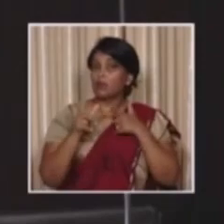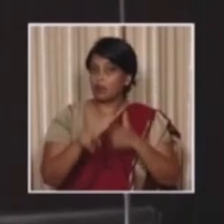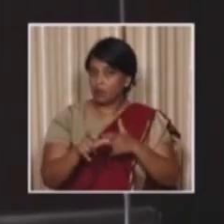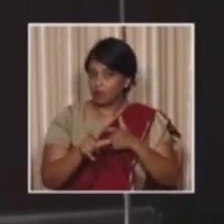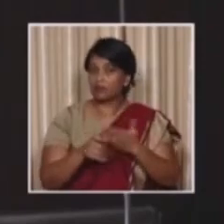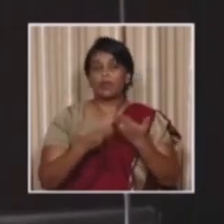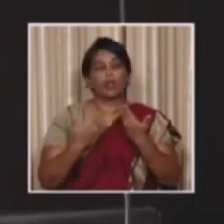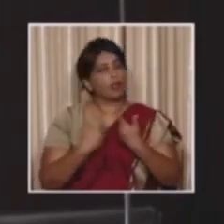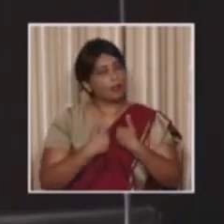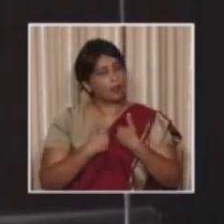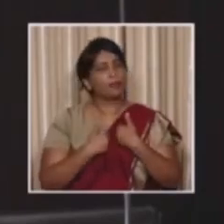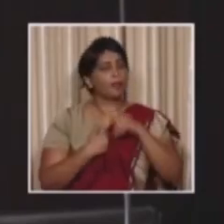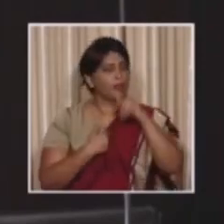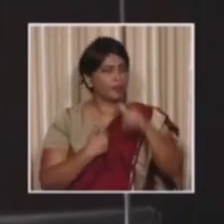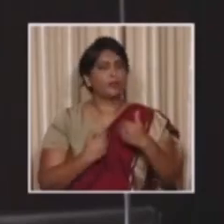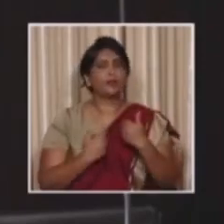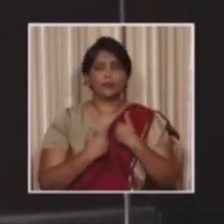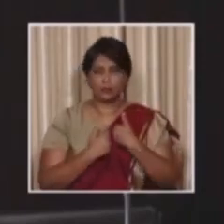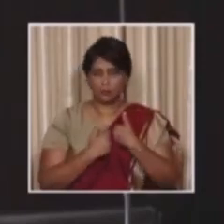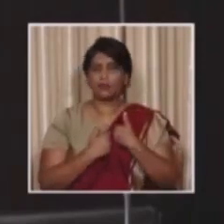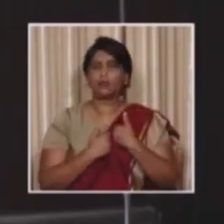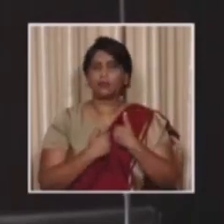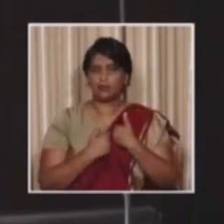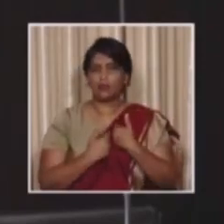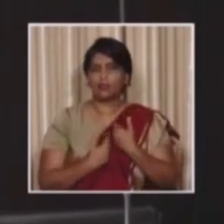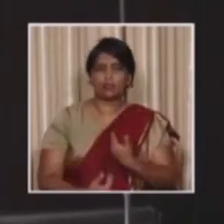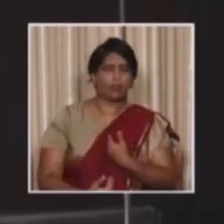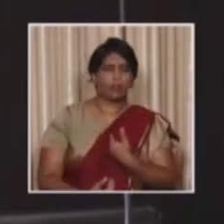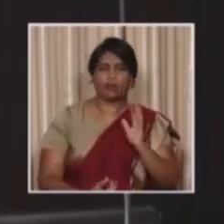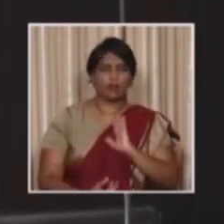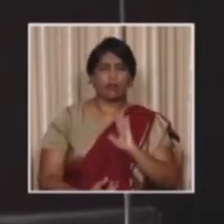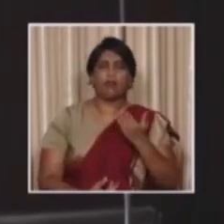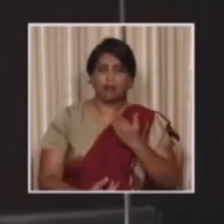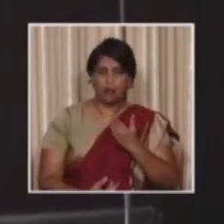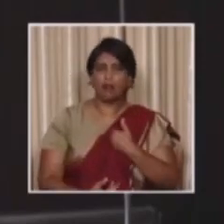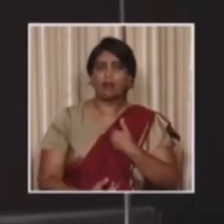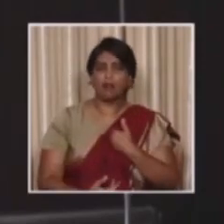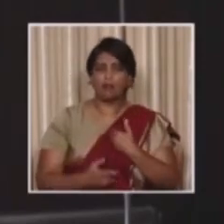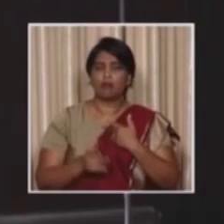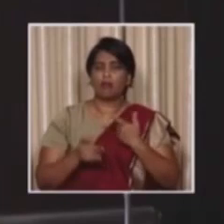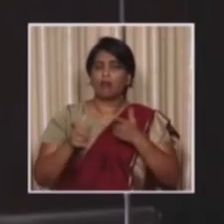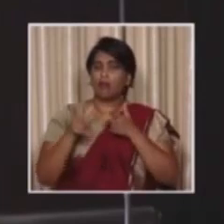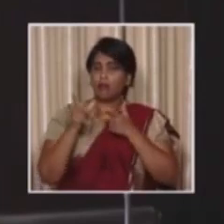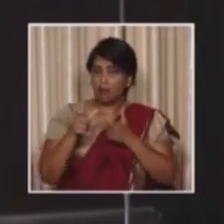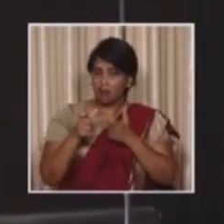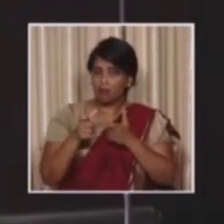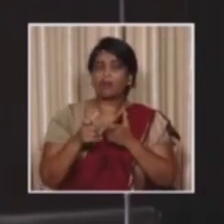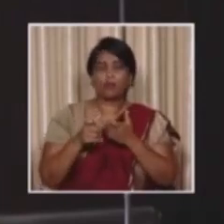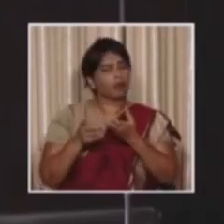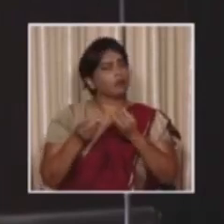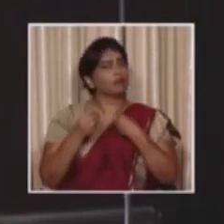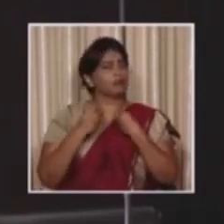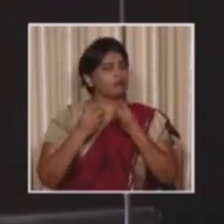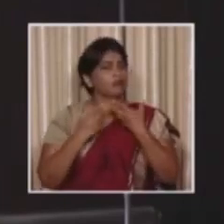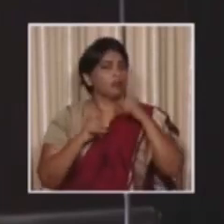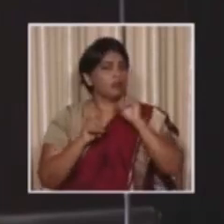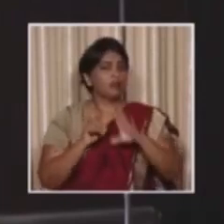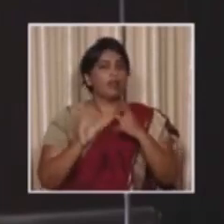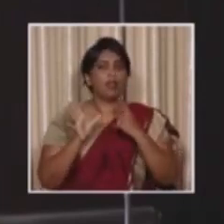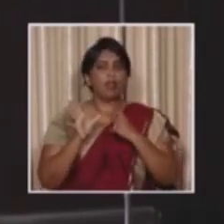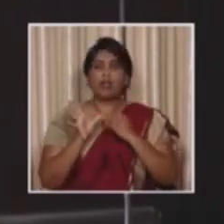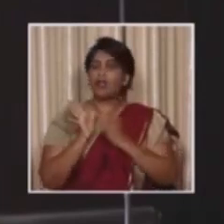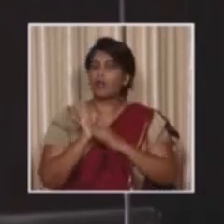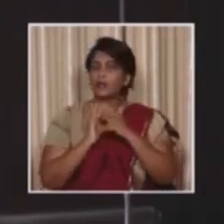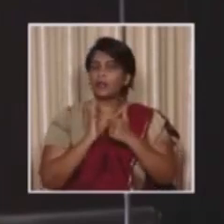மீது காதல் கொண்டவர்கள் அல்ல, ஆயுதங்கள் எங்கள் மீது திணிக்கப்பட்டது என்று. அதே போலதான் பிரபாகரன் அவர்கள் அனிதா பிரதாப் அவர்களுக்கு கொடுத்த இந்தியா டுடே